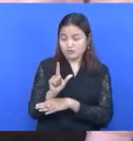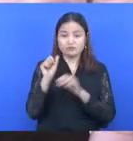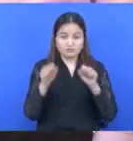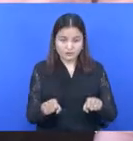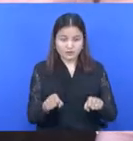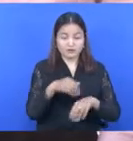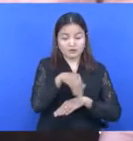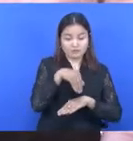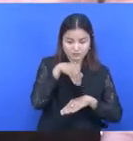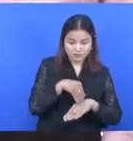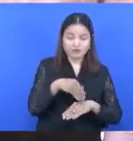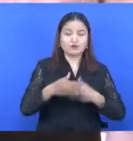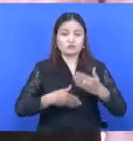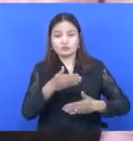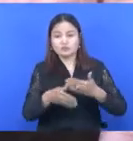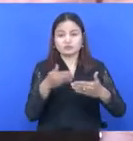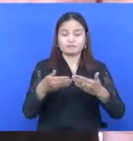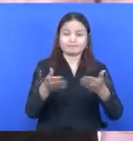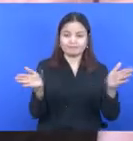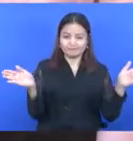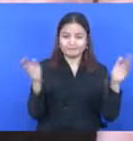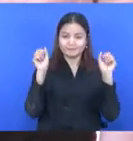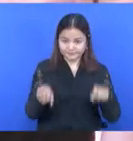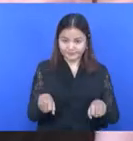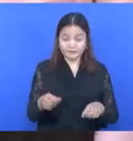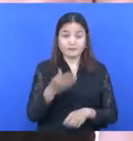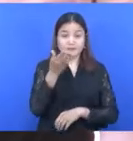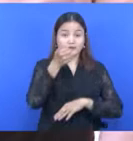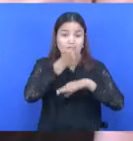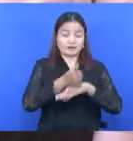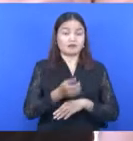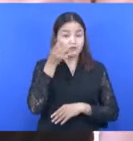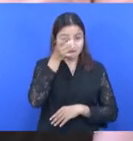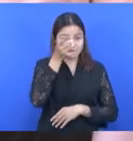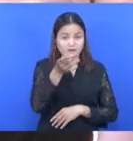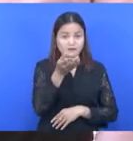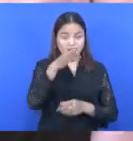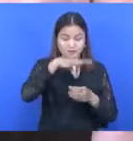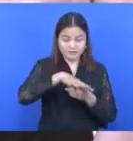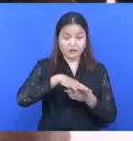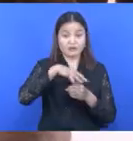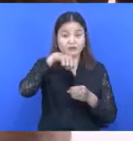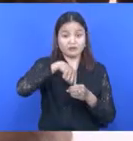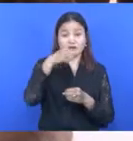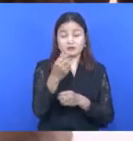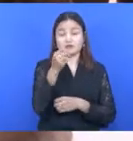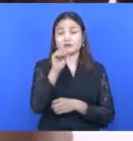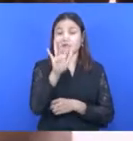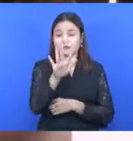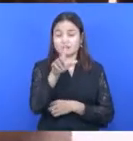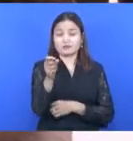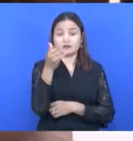ជាតិក៏បានបើកដំណើរការជាប្រក្រតីឡើងវិញអាដាមអបានាយករដ្ឋមន្ត្រីបានបញ្ជាក់ថាការបោះឆ្នោតកាលពីថ្ងៃទី5ខែមិថុនា